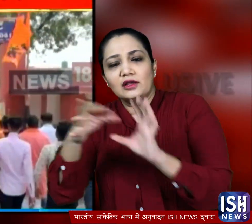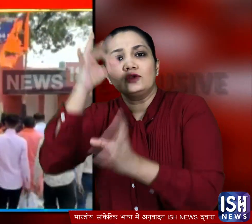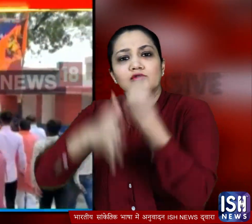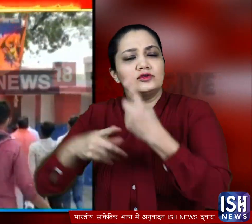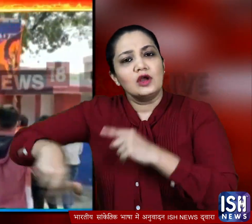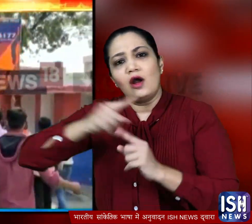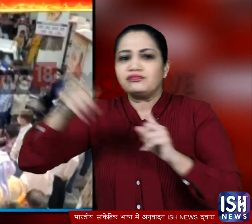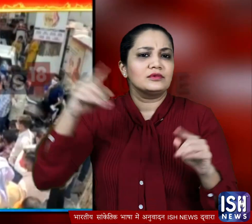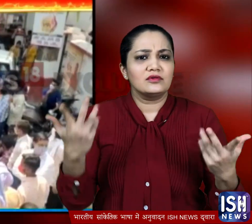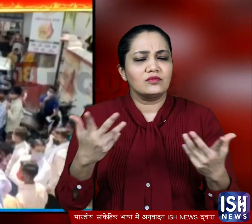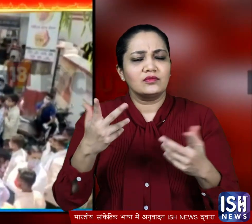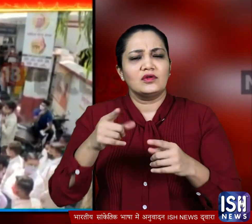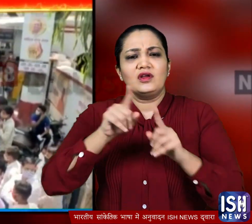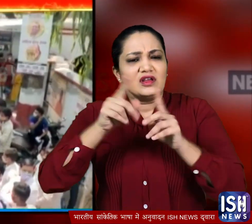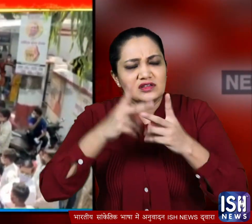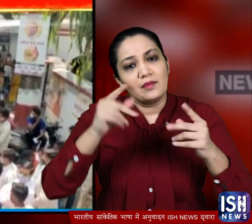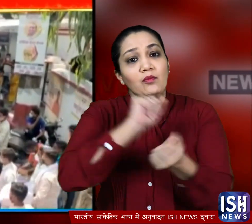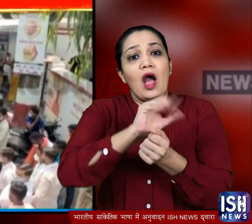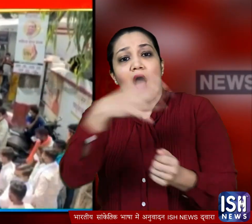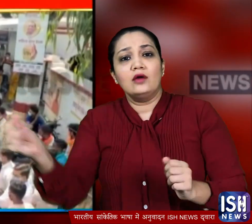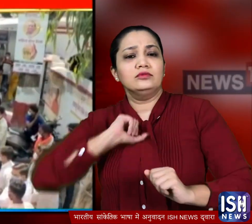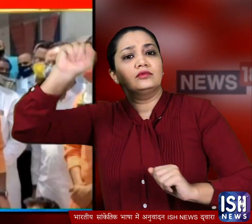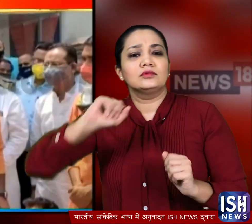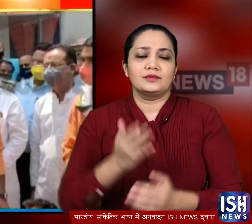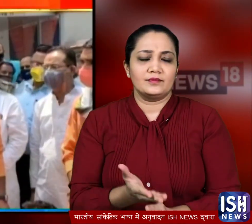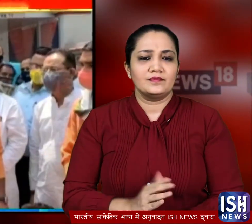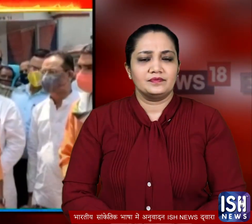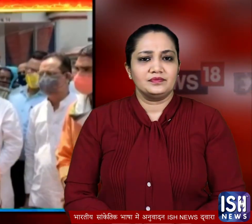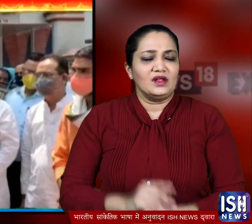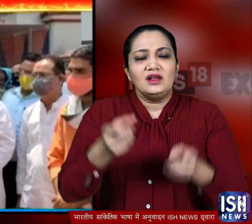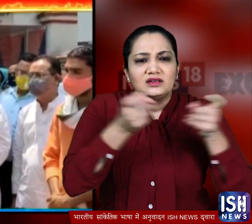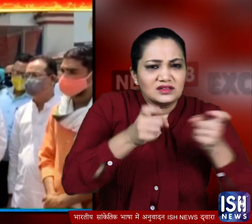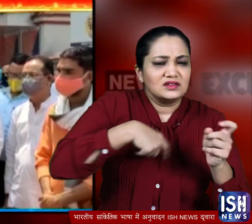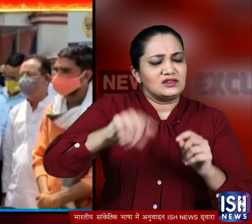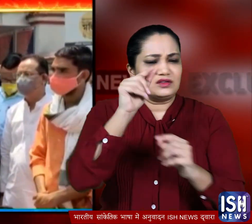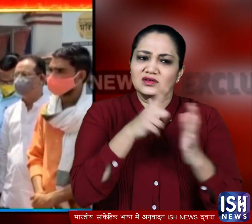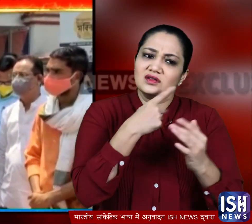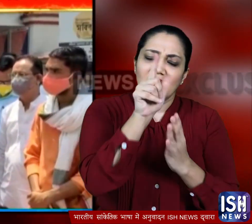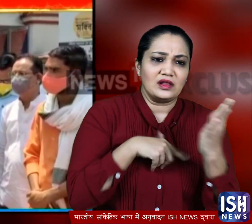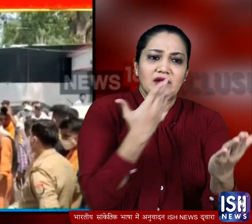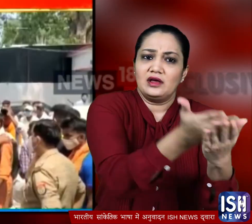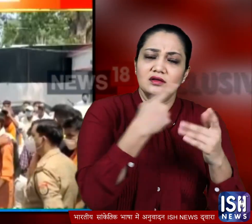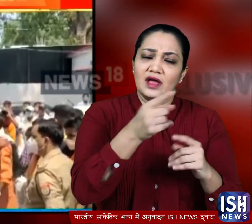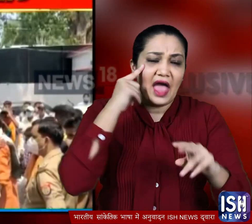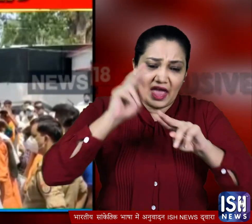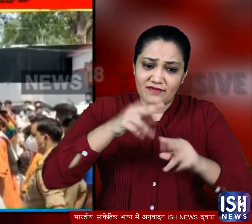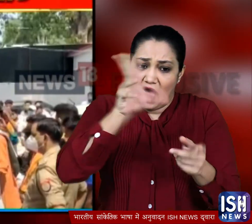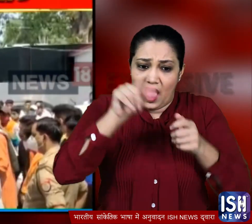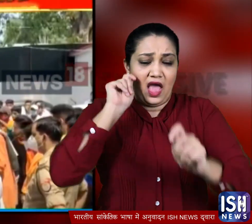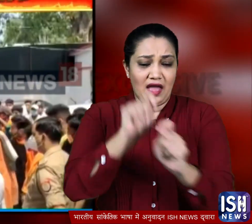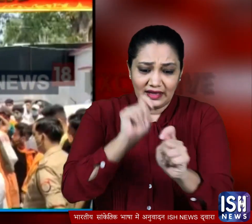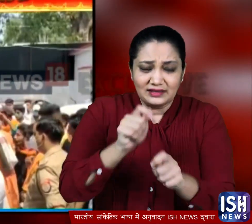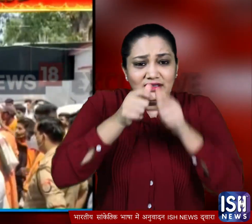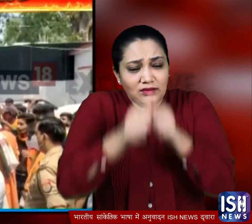इस फैसले का विरोध किया और कोतवाली के बाहर धरना दे दिया। उन्होंने प्रशासन को ज्ञापन सौंपा और साफ कर दिया कि अगर फिर से हैंडपंप